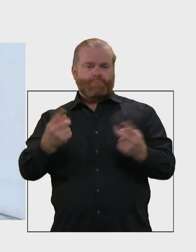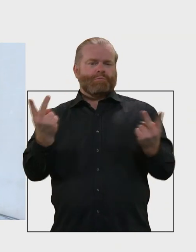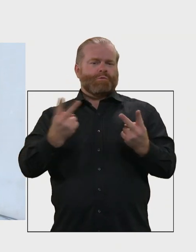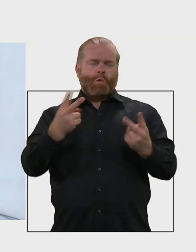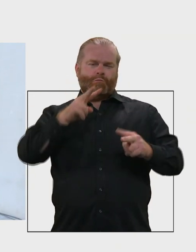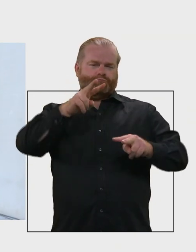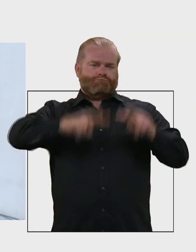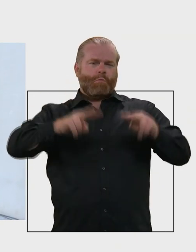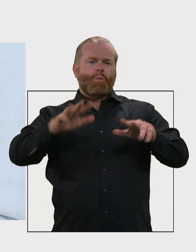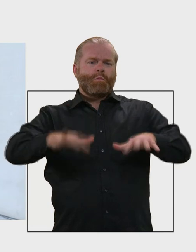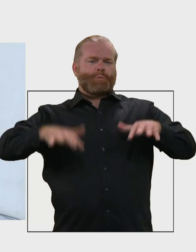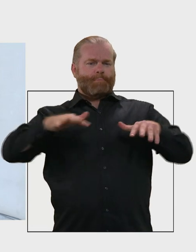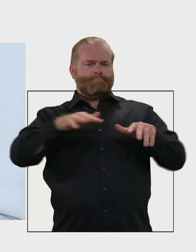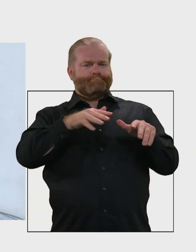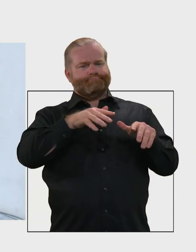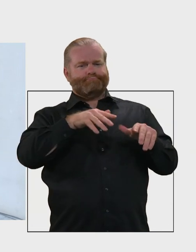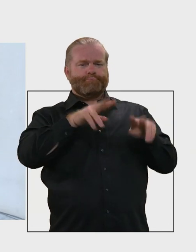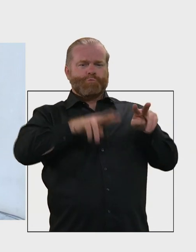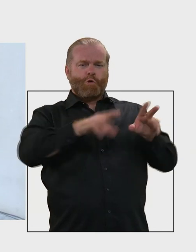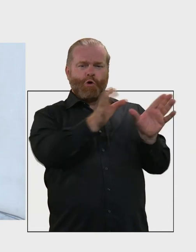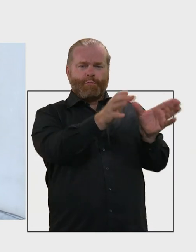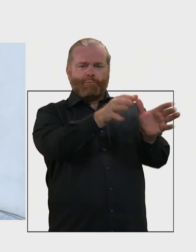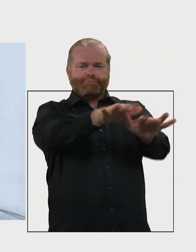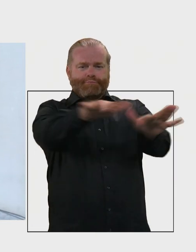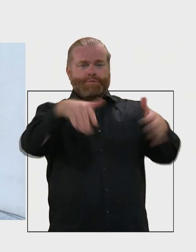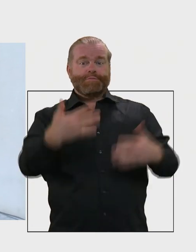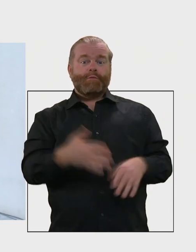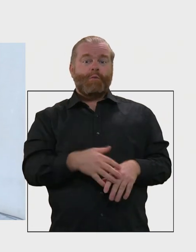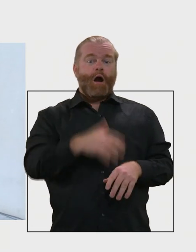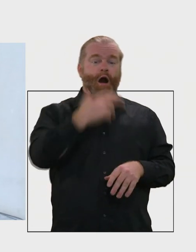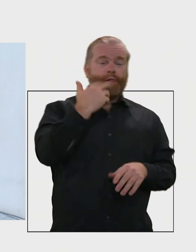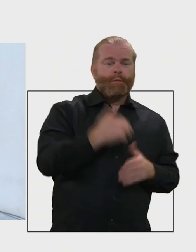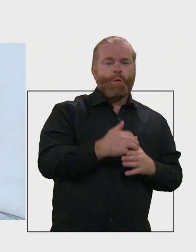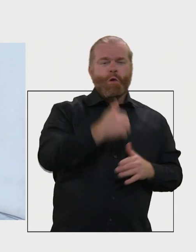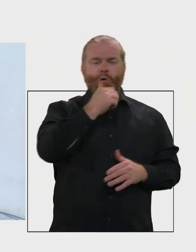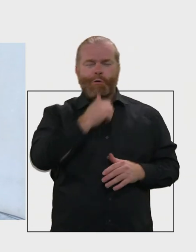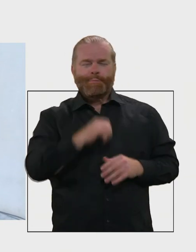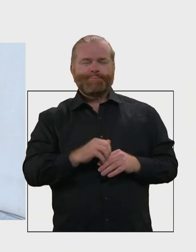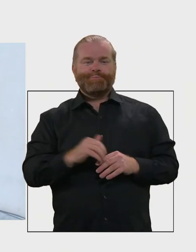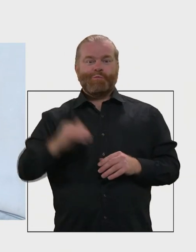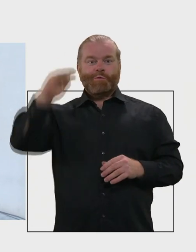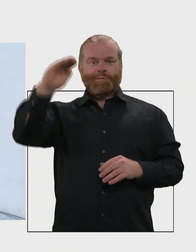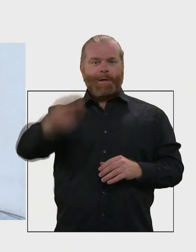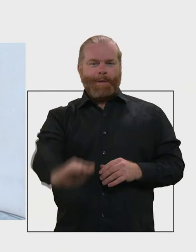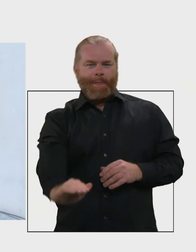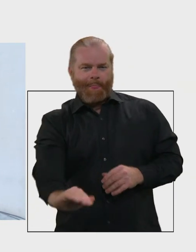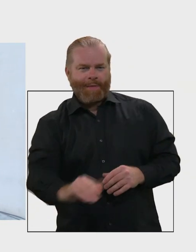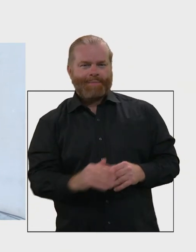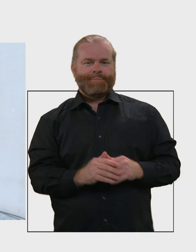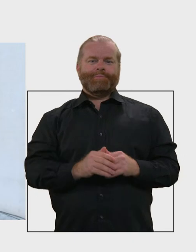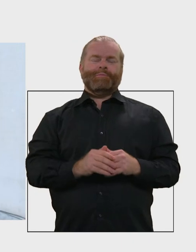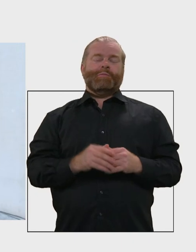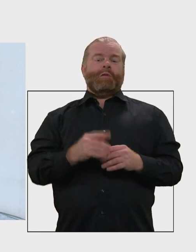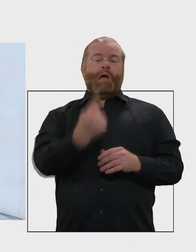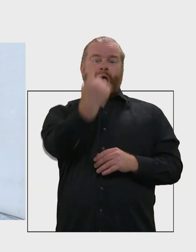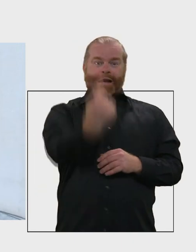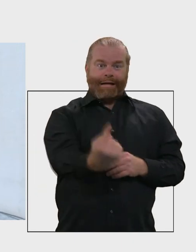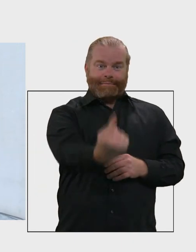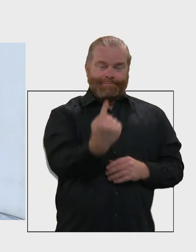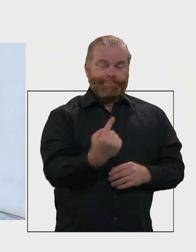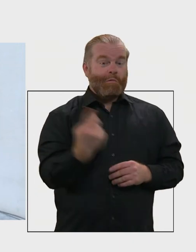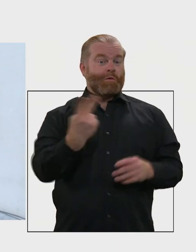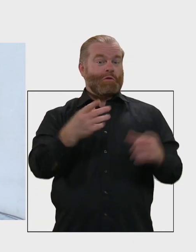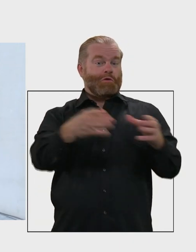Kleine. Sie werden alleine kommen, zu zweit oder in einer Gruppe. Sie kommen zu Fuß oder mit dem Bus, mit dem Fahrrad, vielleicht